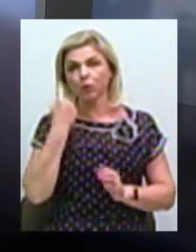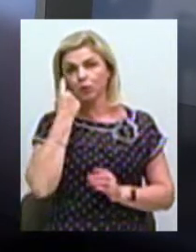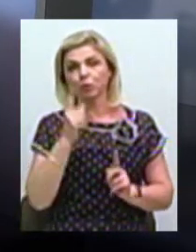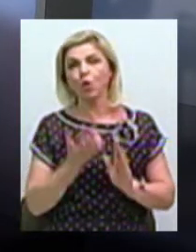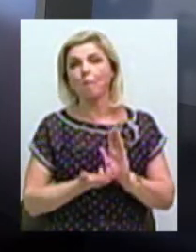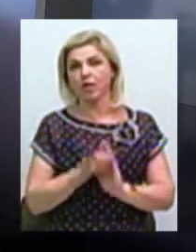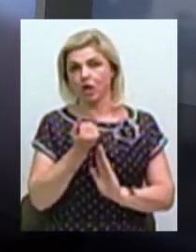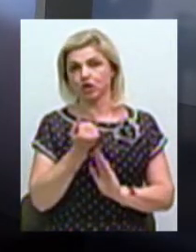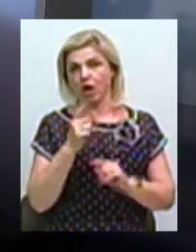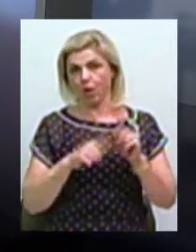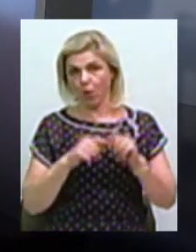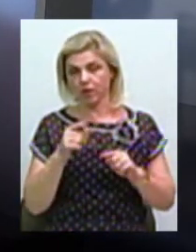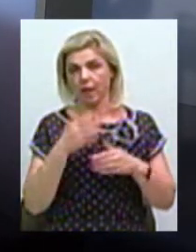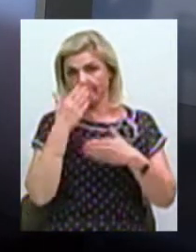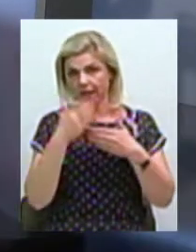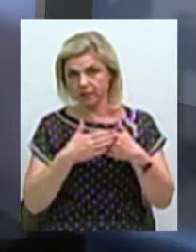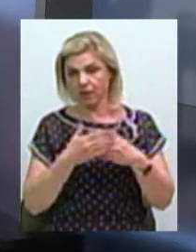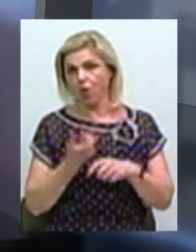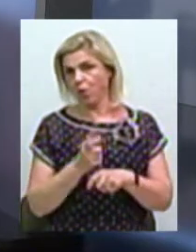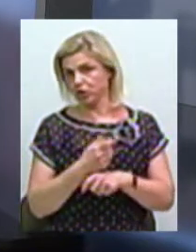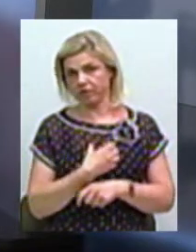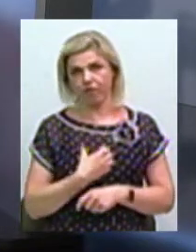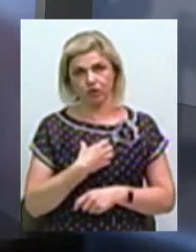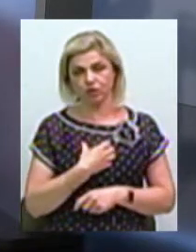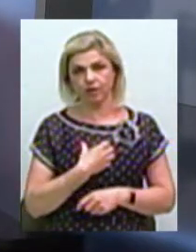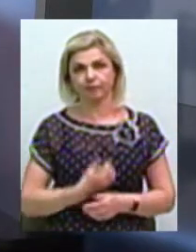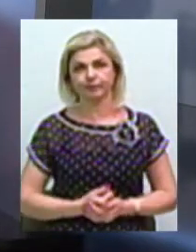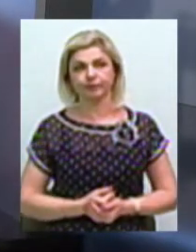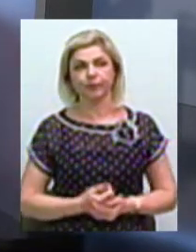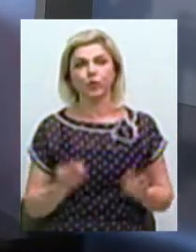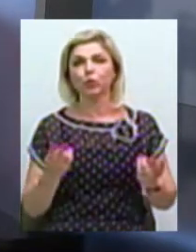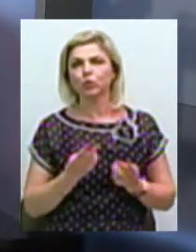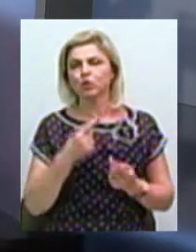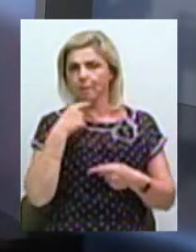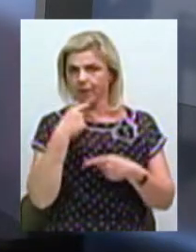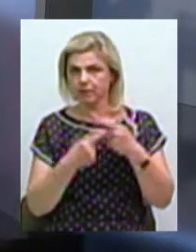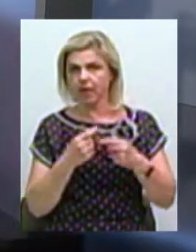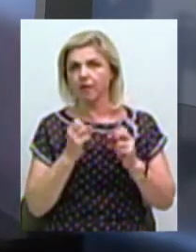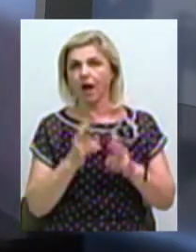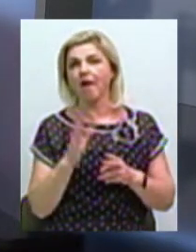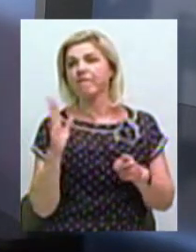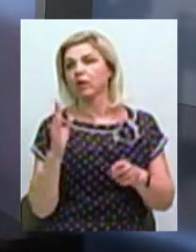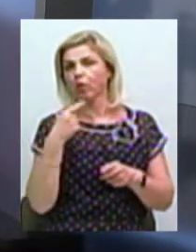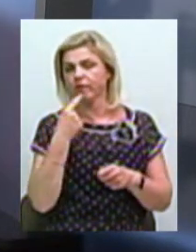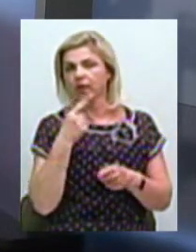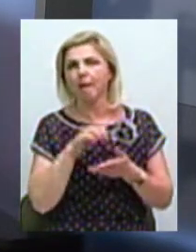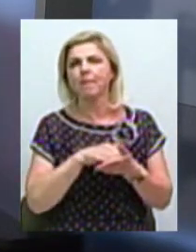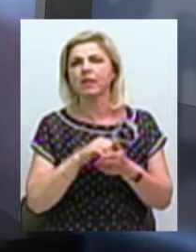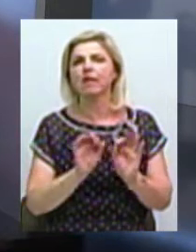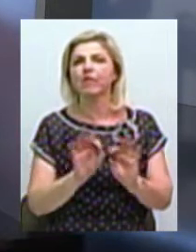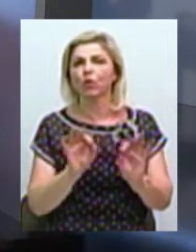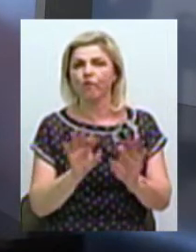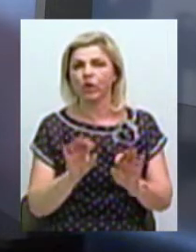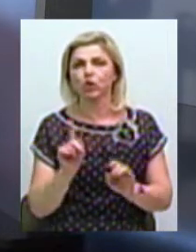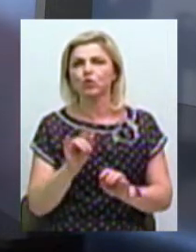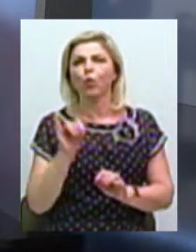і близьких дуже важна, тому що ти нужно постоянно, як Віктор сказав, мотивувати. Тобто, щоб